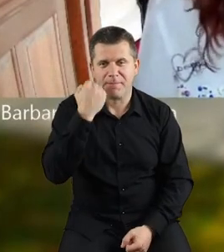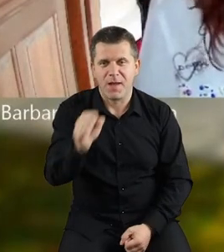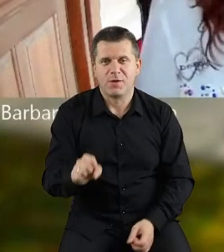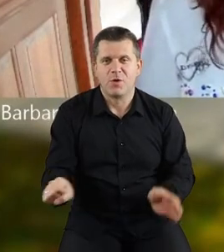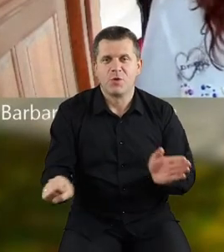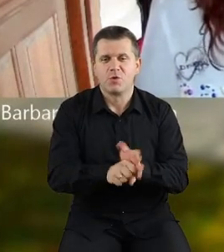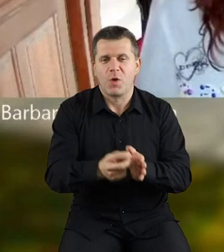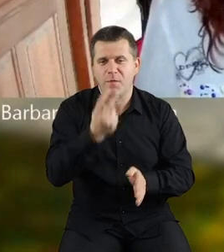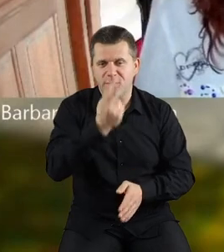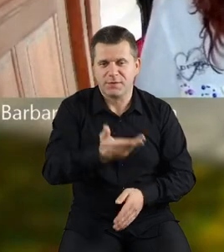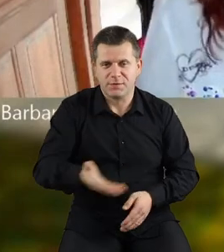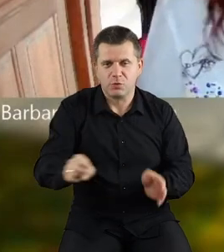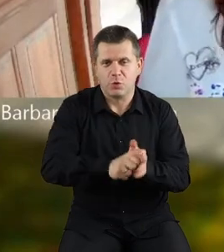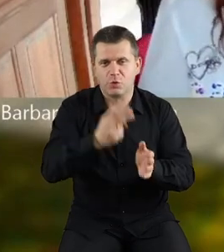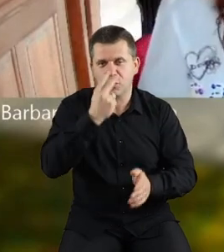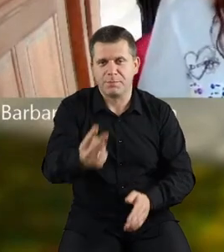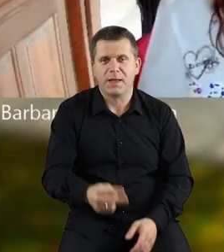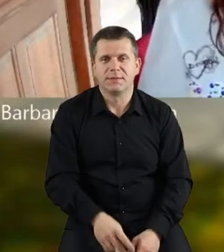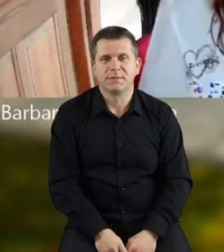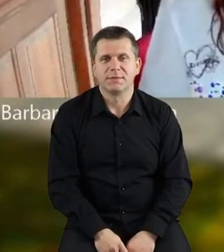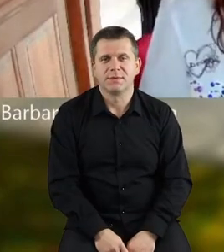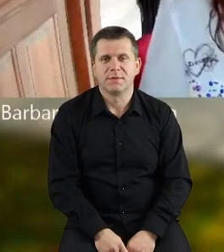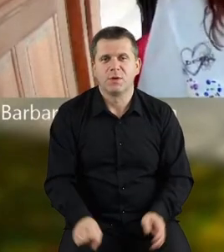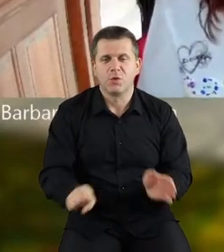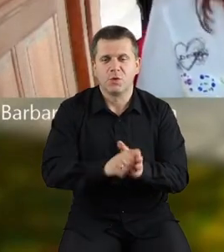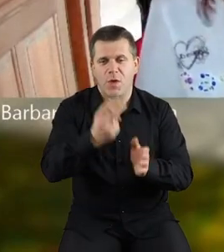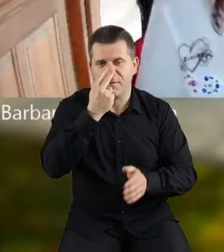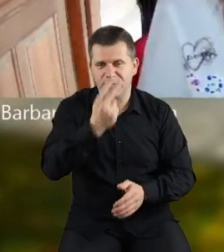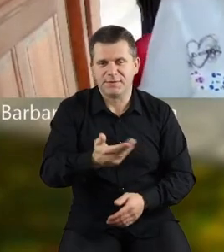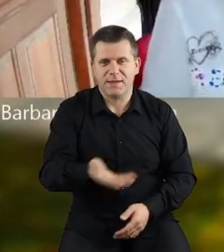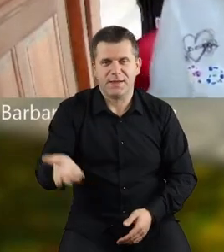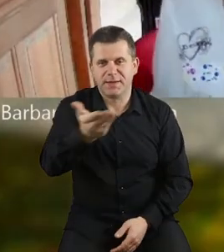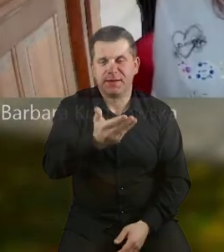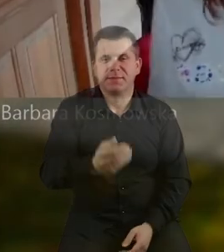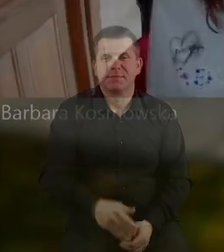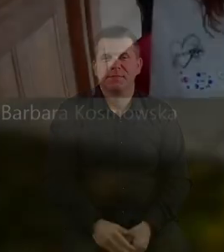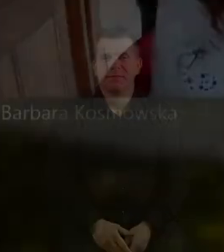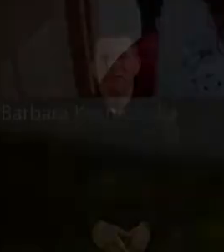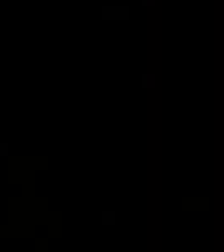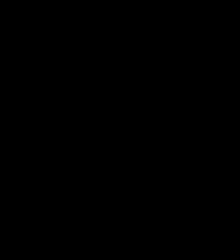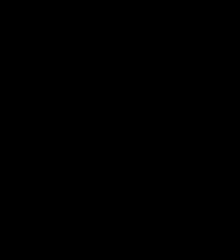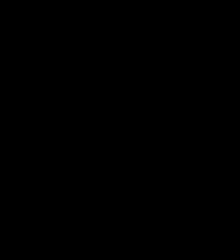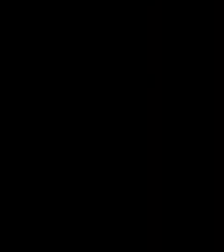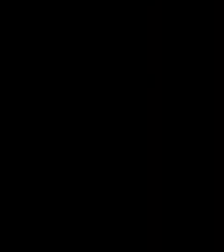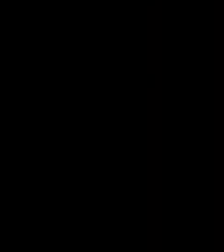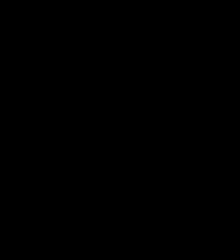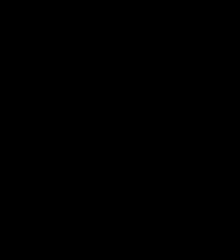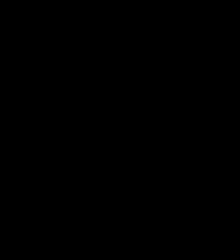Dziękuję. Dziękuję bardzo. Do widzenia Państwu, do zobaczenia. Do widzenia Państwu.